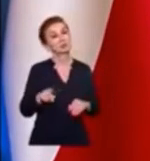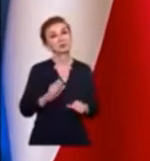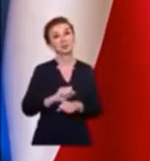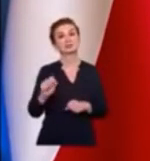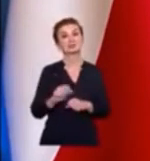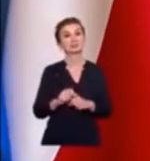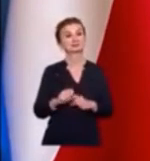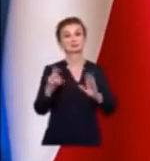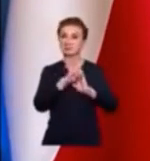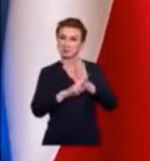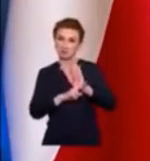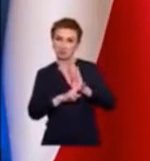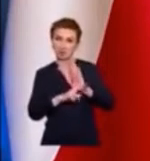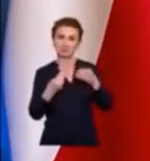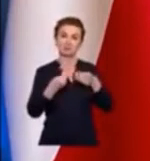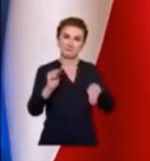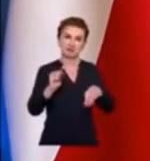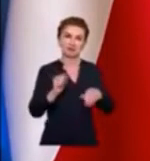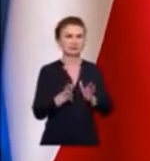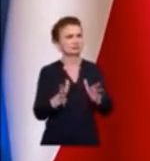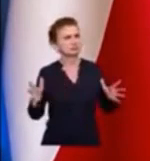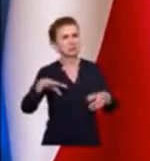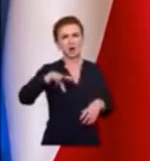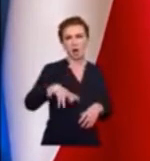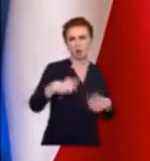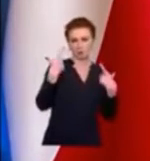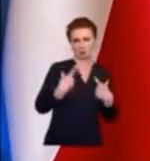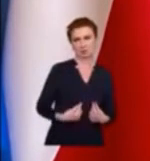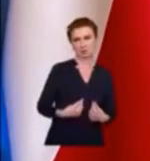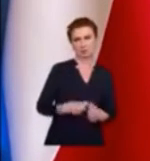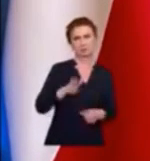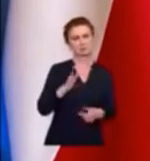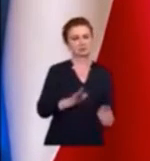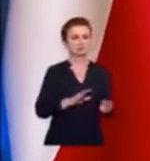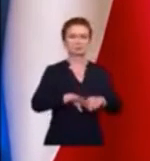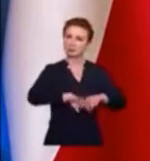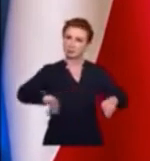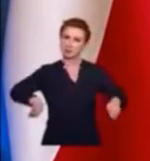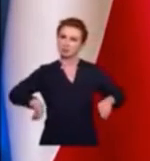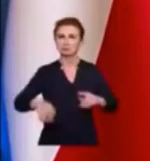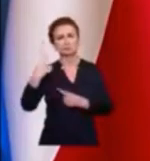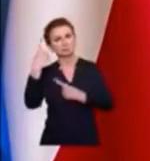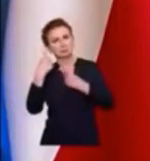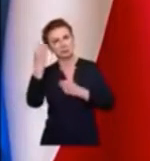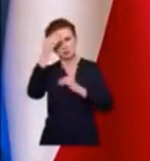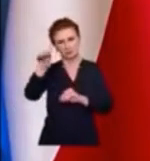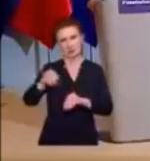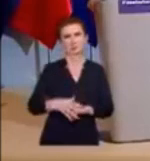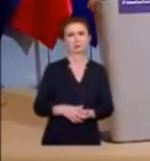obejmująca znacznie większą i szeroką grupę osób i o niej będziemy odrębnie